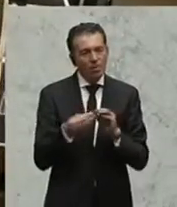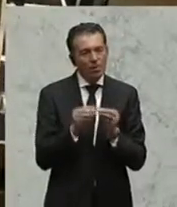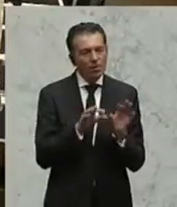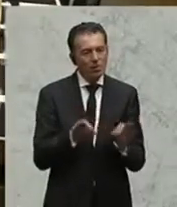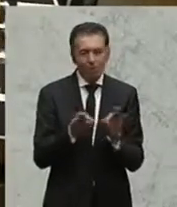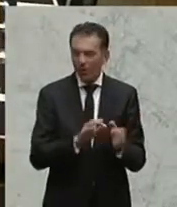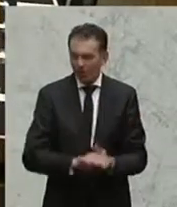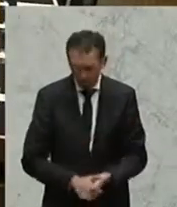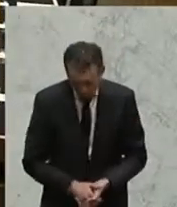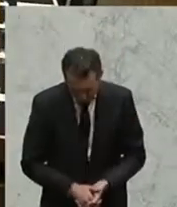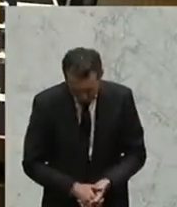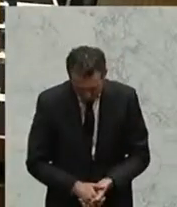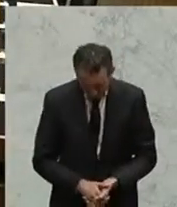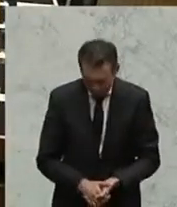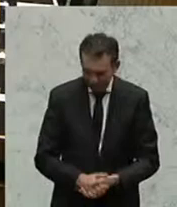Rosenkranz.